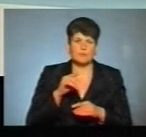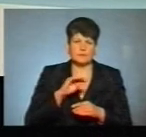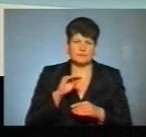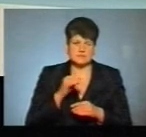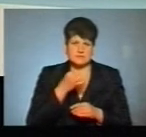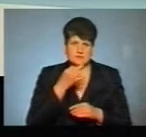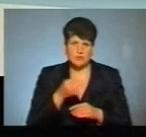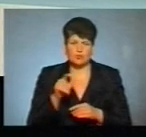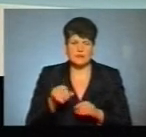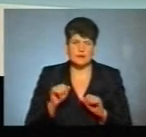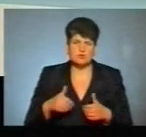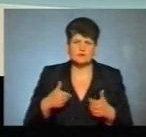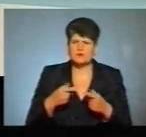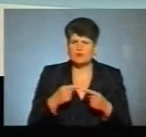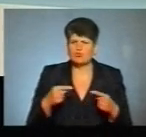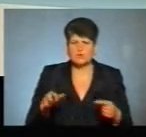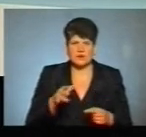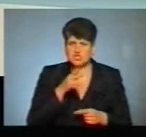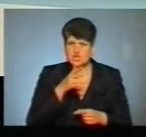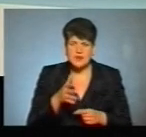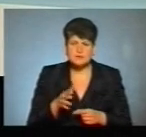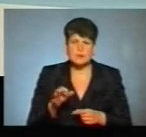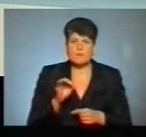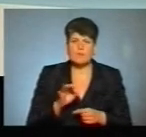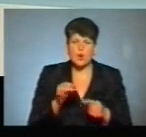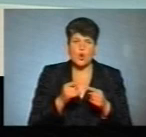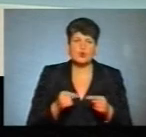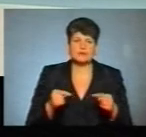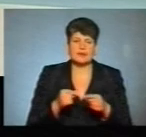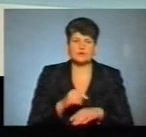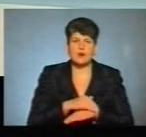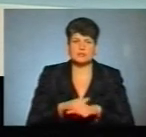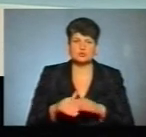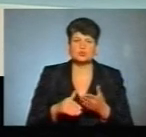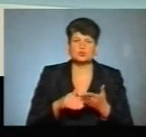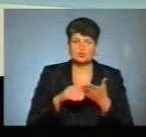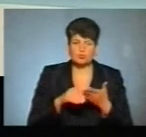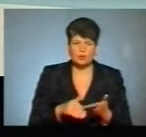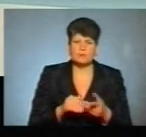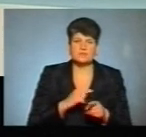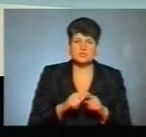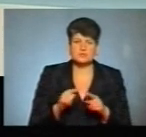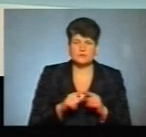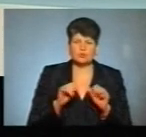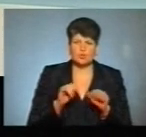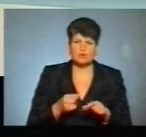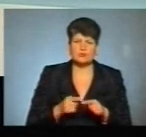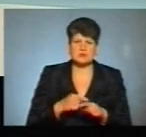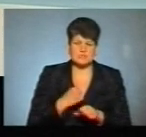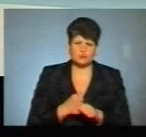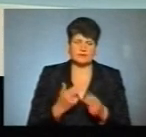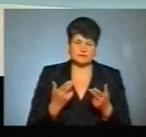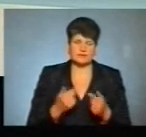може звернутися в будь-який час про конкретну адресну допомогу, і ми якомога швидше можемо це зробити.